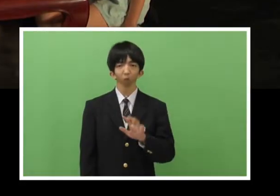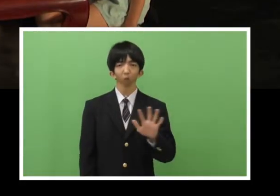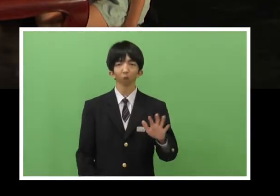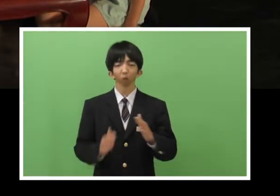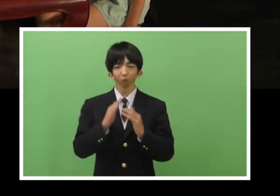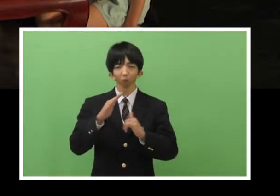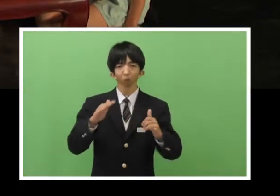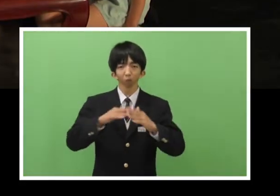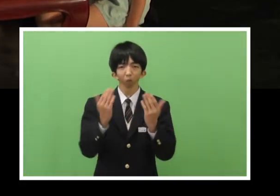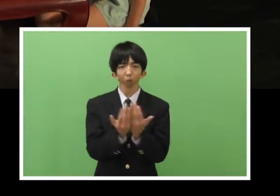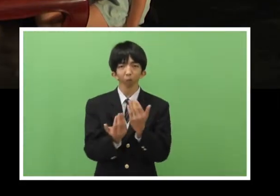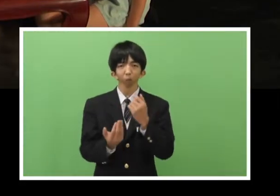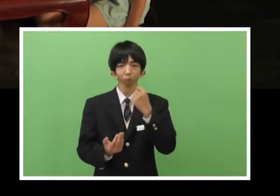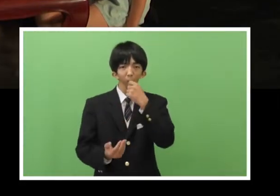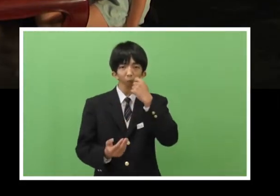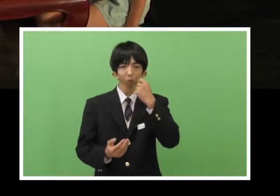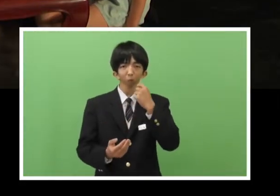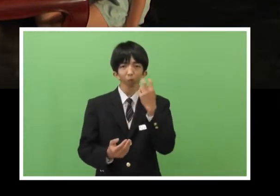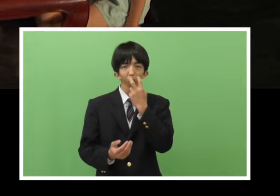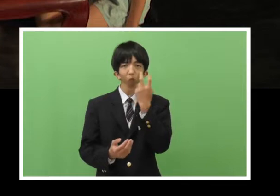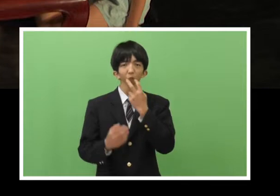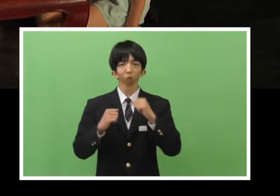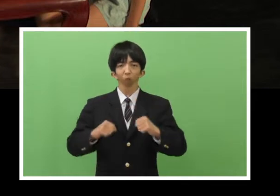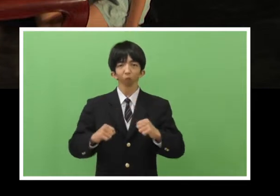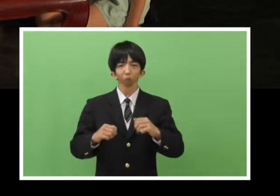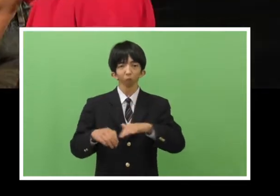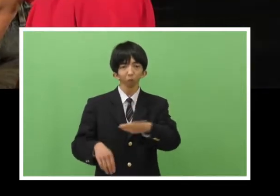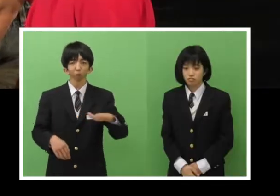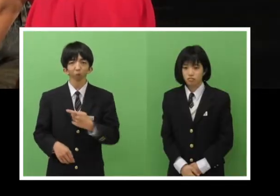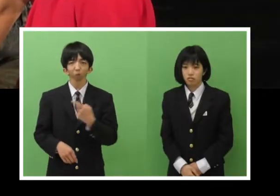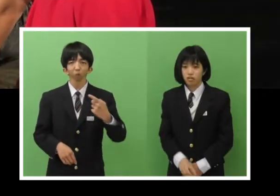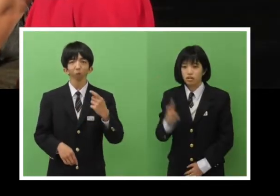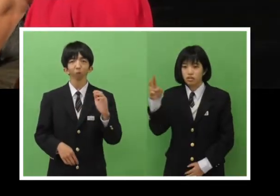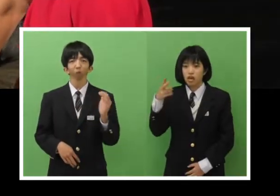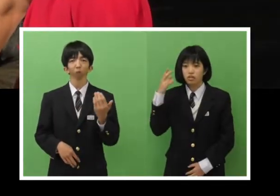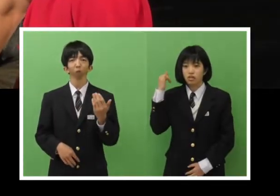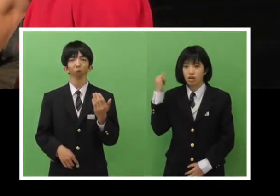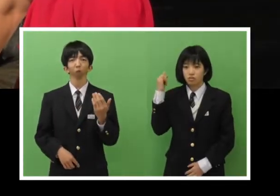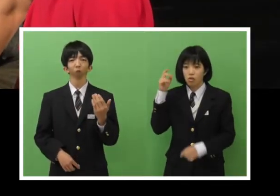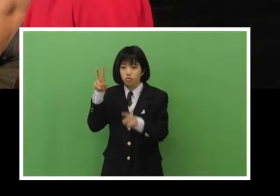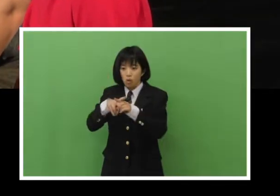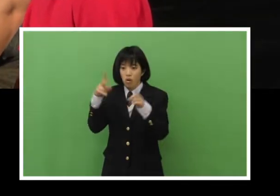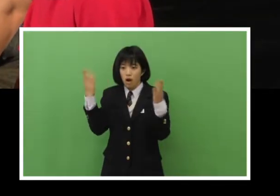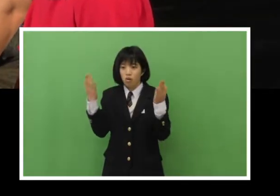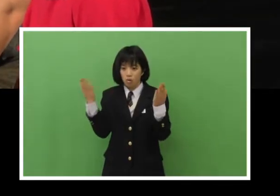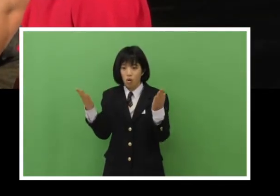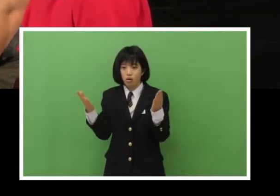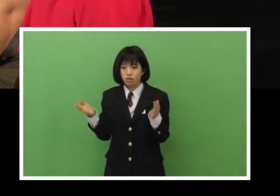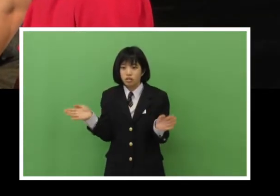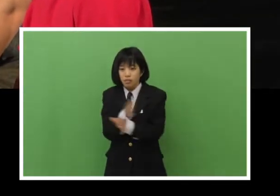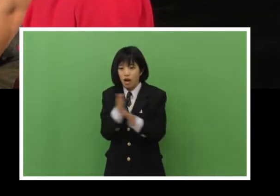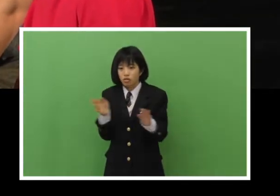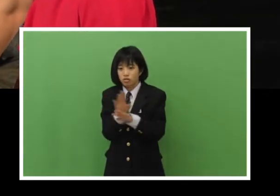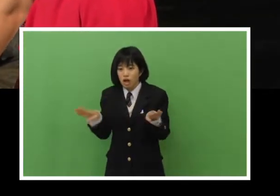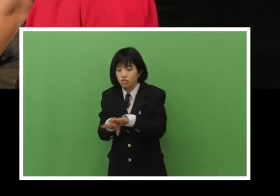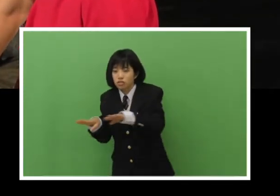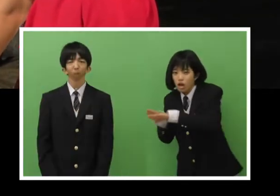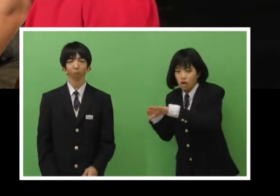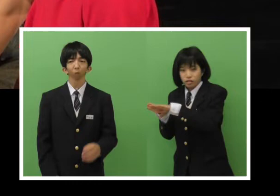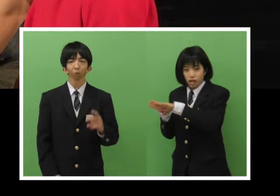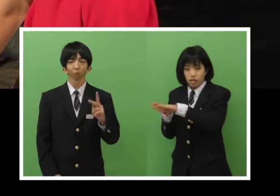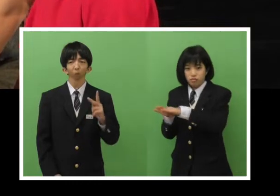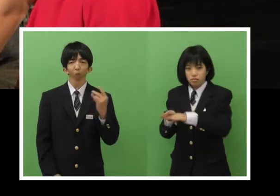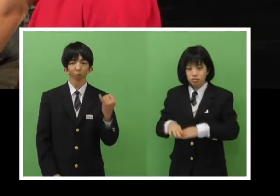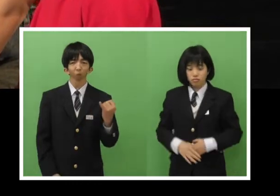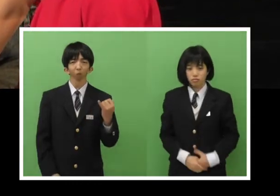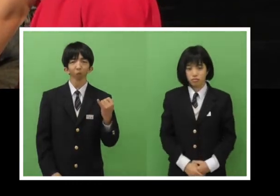それで家族全員 PCR 検査してみんな陰性だったんだけど、 リカちゃんしばらく小学校休んでた。 か